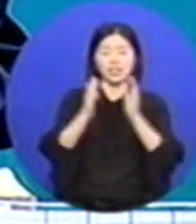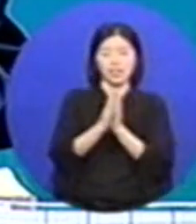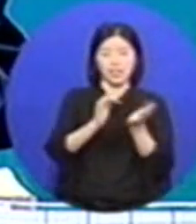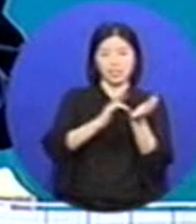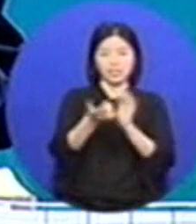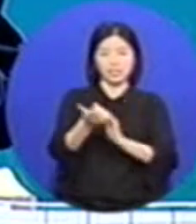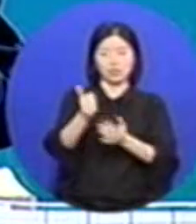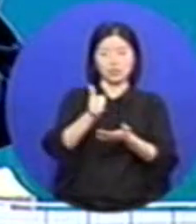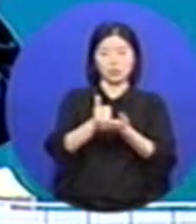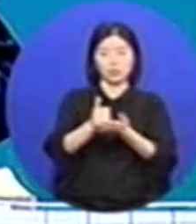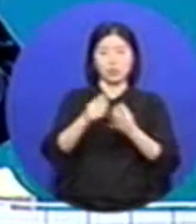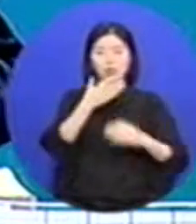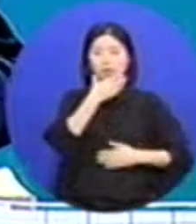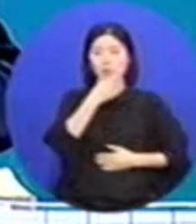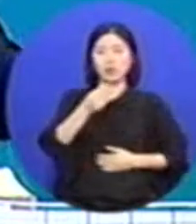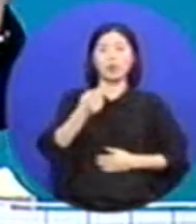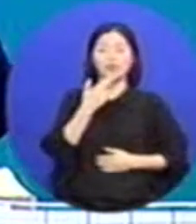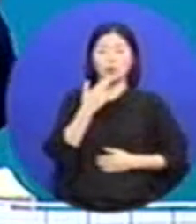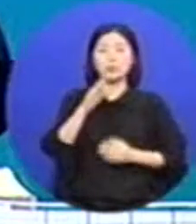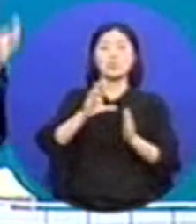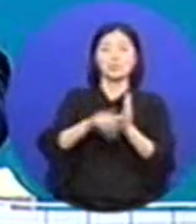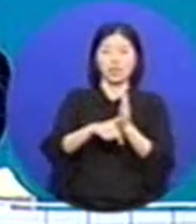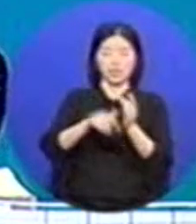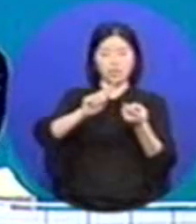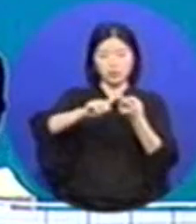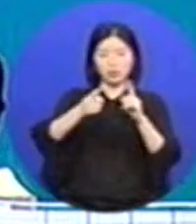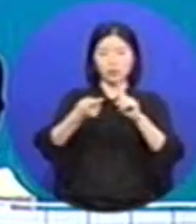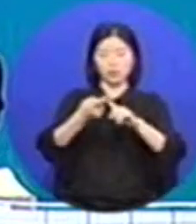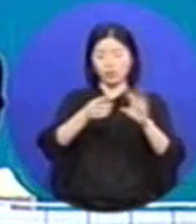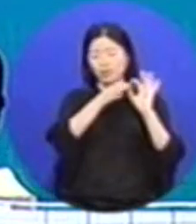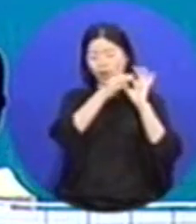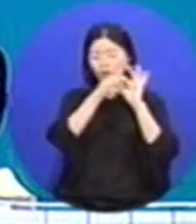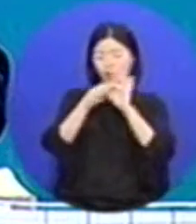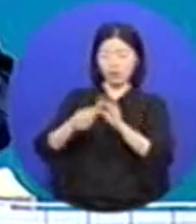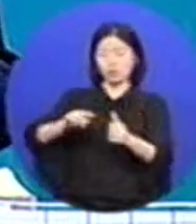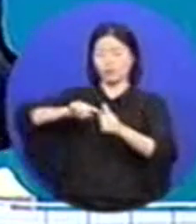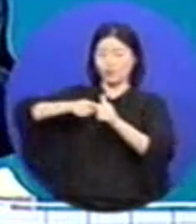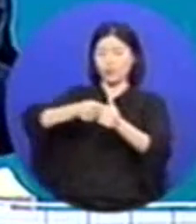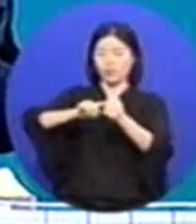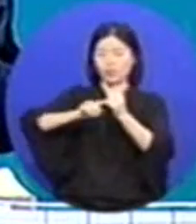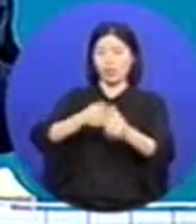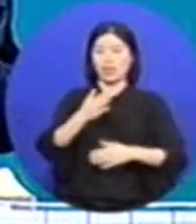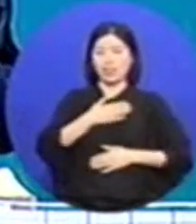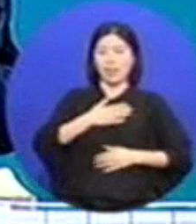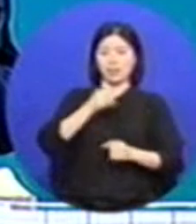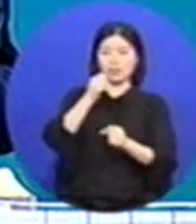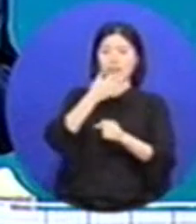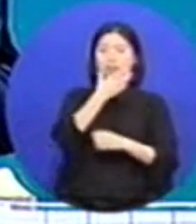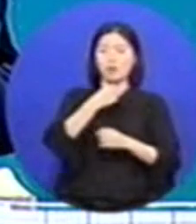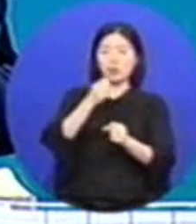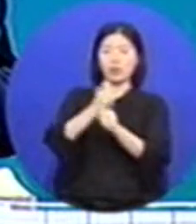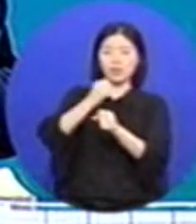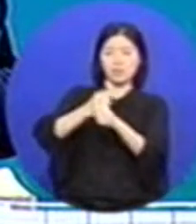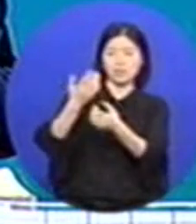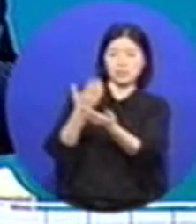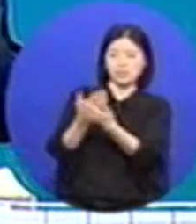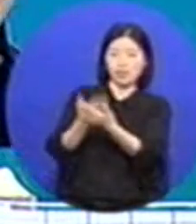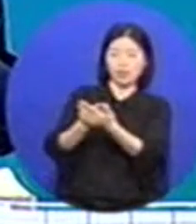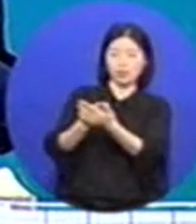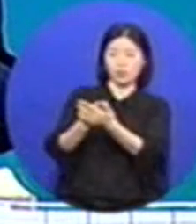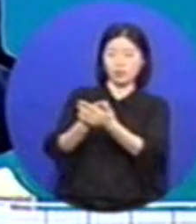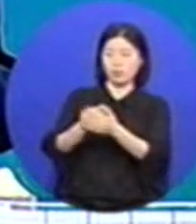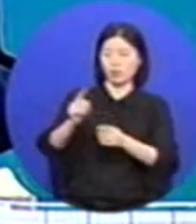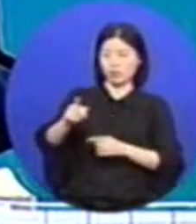못해요 그러면 서로에게 끊임없이 요구하는 거에요 나를 행복하게 해달라고 상대방을 어떠니